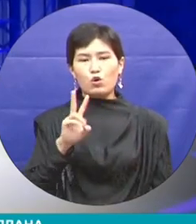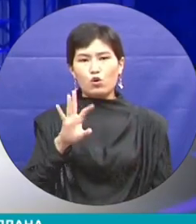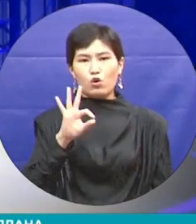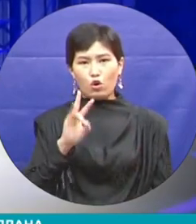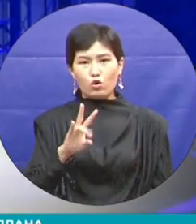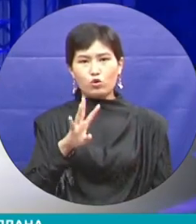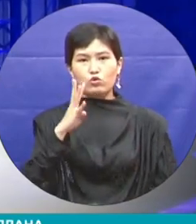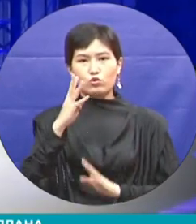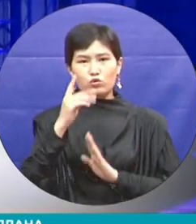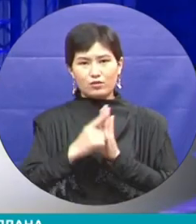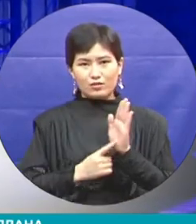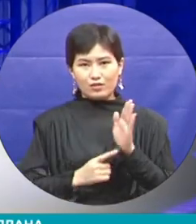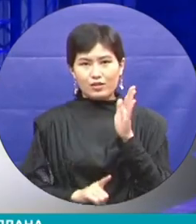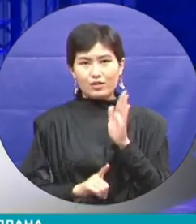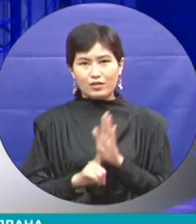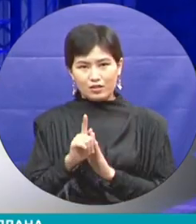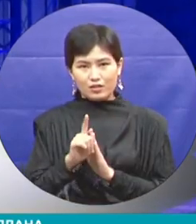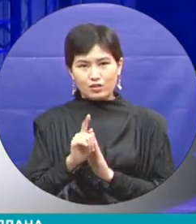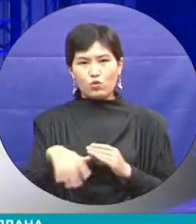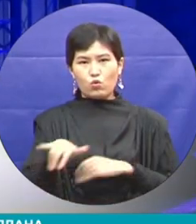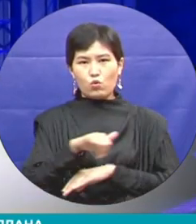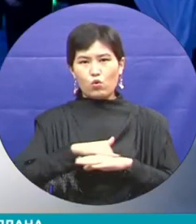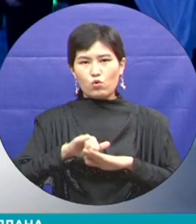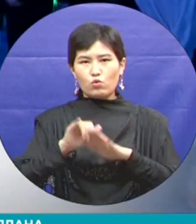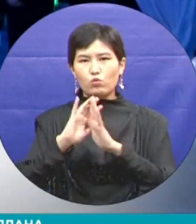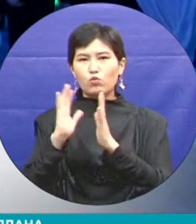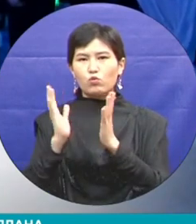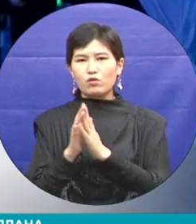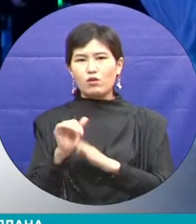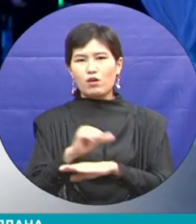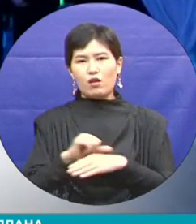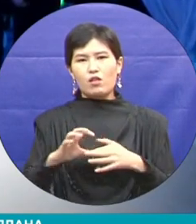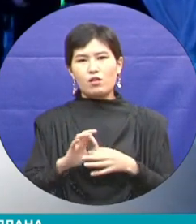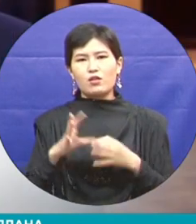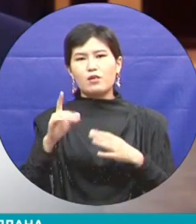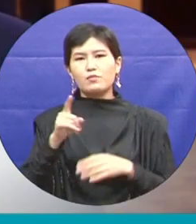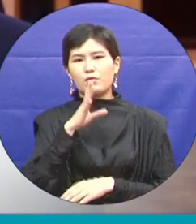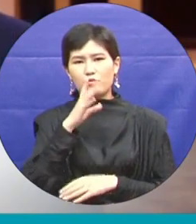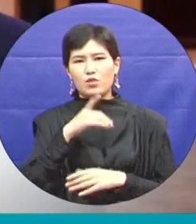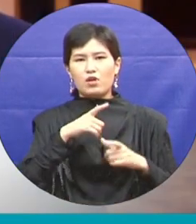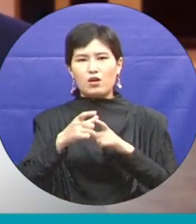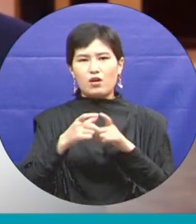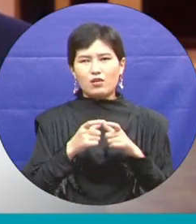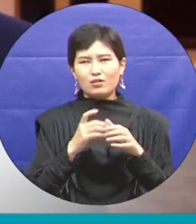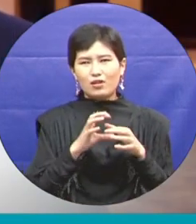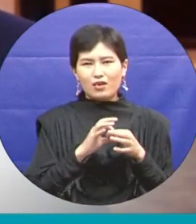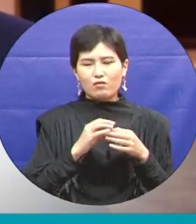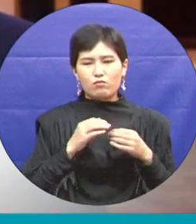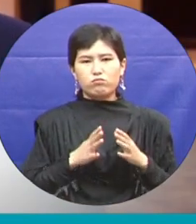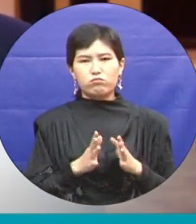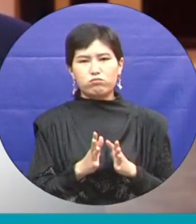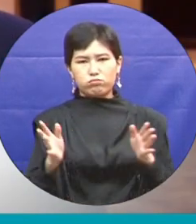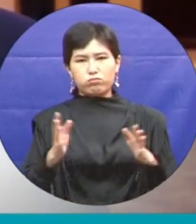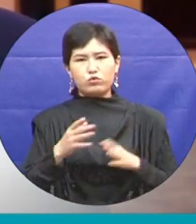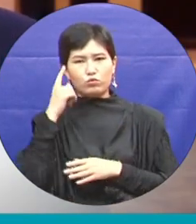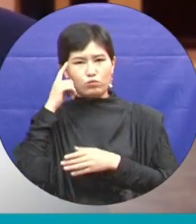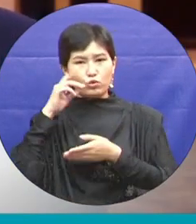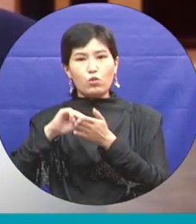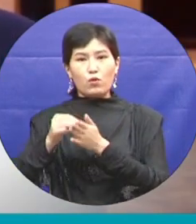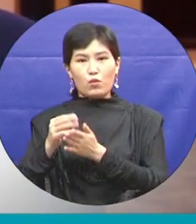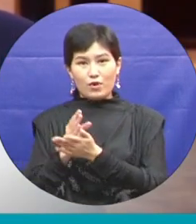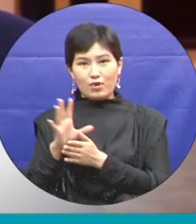оны 4-р сараас эхлүүлээд их улсууд бол өөрсдөө бас хилэн нээнэ. Эдийн засгаа хилнэ гэдэг бодлогыг бол харж байгаа юм биш. Тэгээ